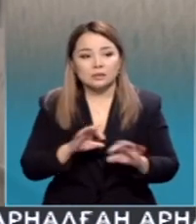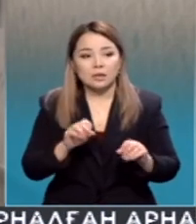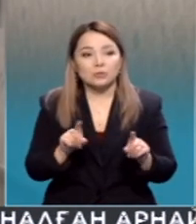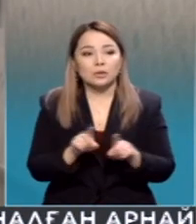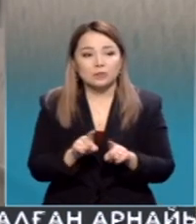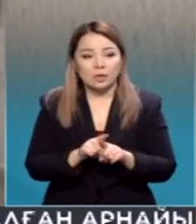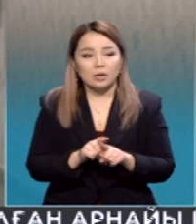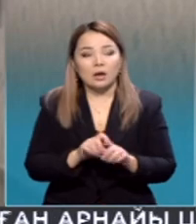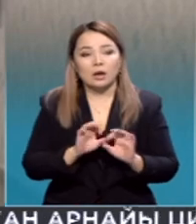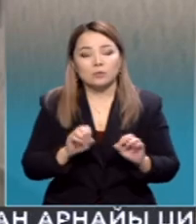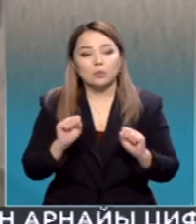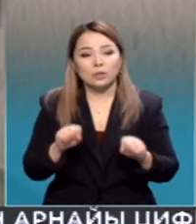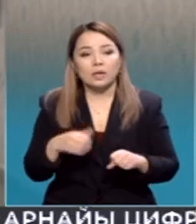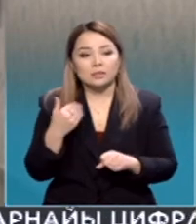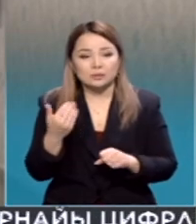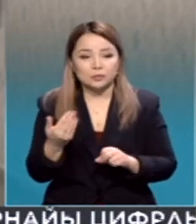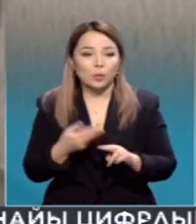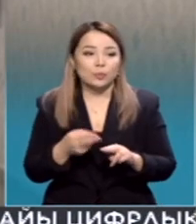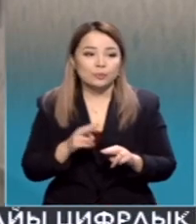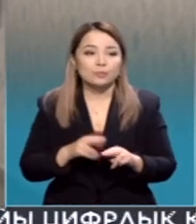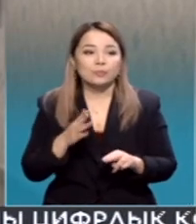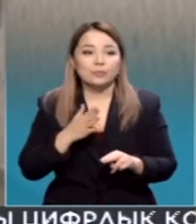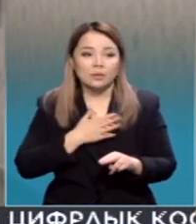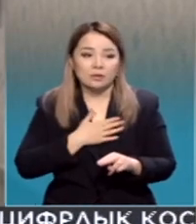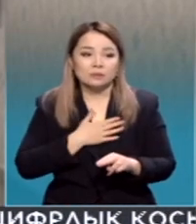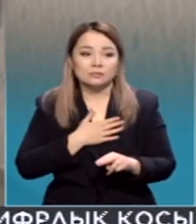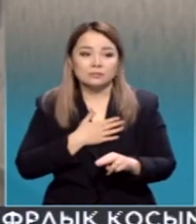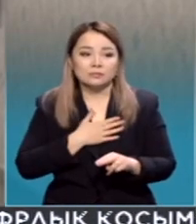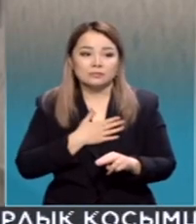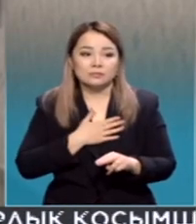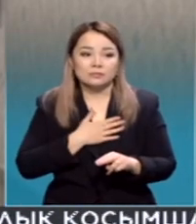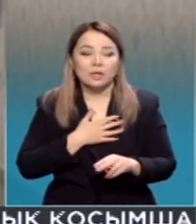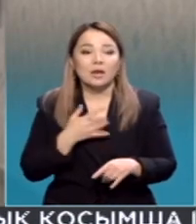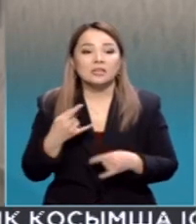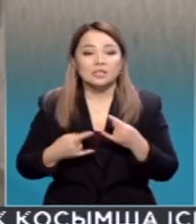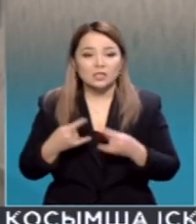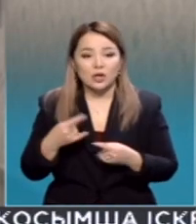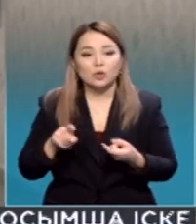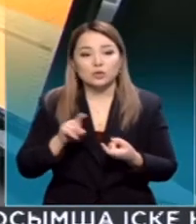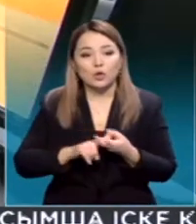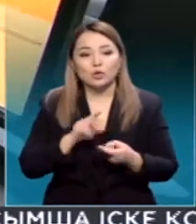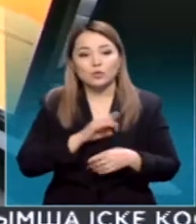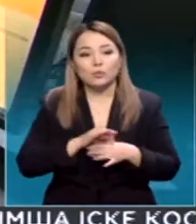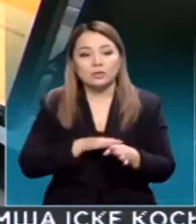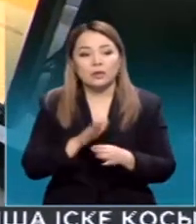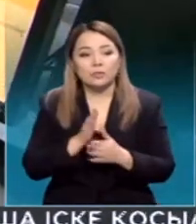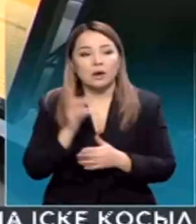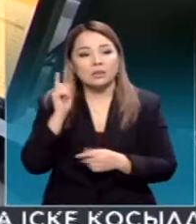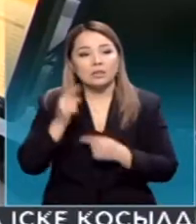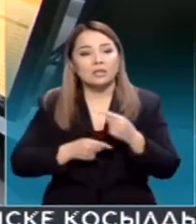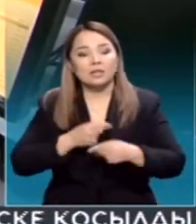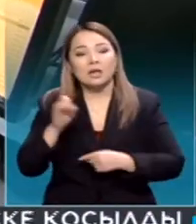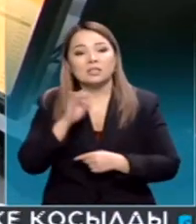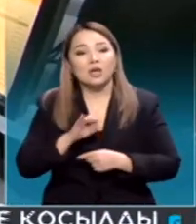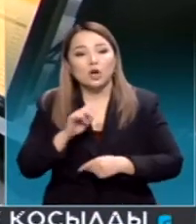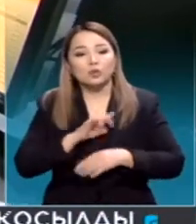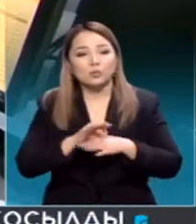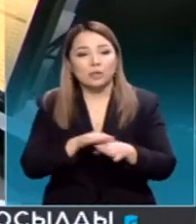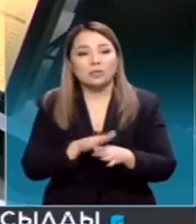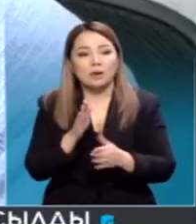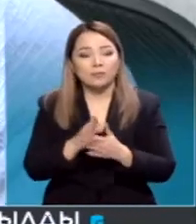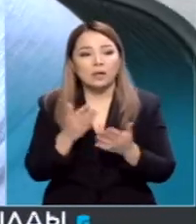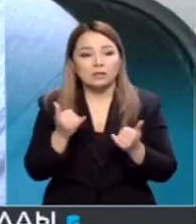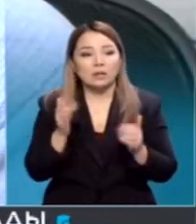алғыстарыңызды айтуларыңызға болады. Ол үшін біздің телефондар желісі жұмыс істейді. Ғасырлық тарихы бар Қазақ радиосы